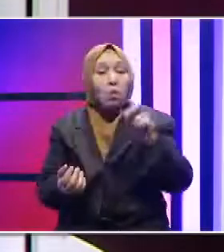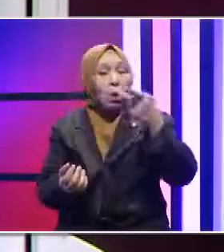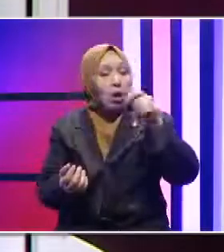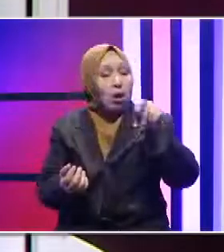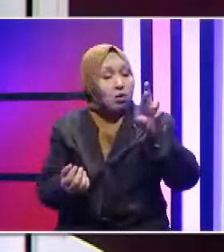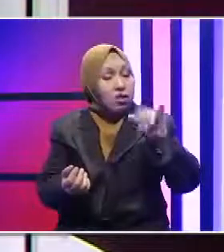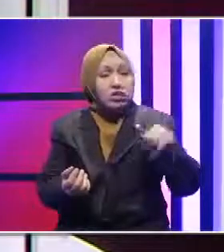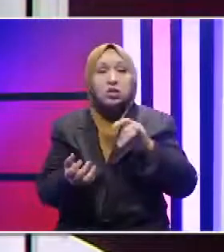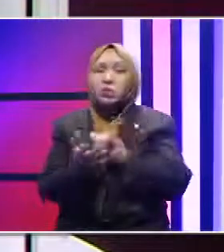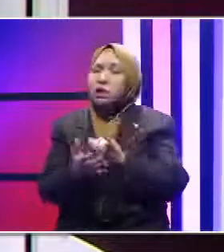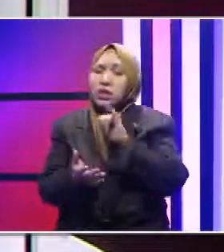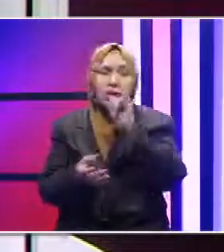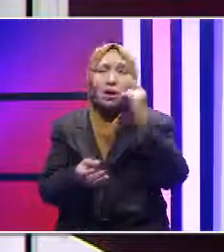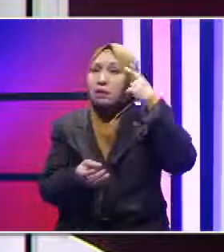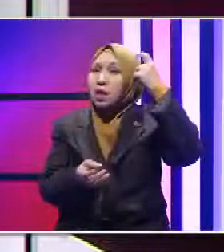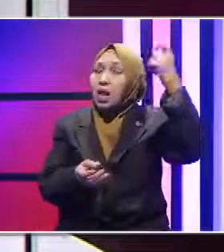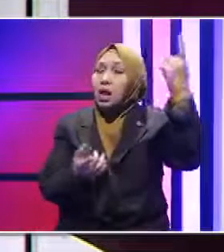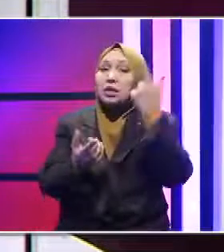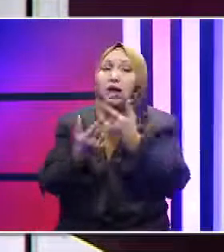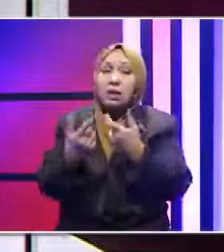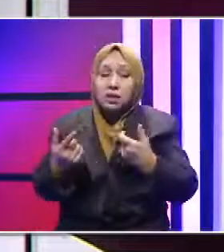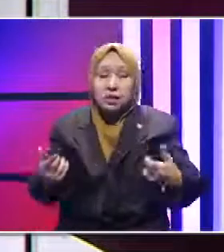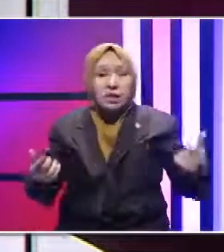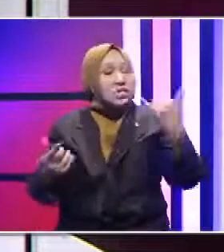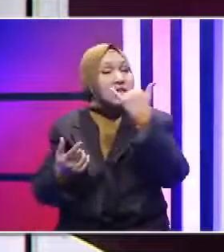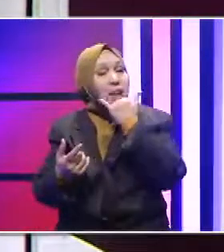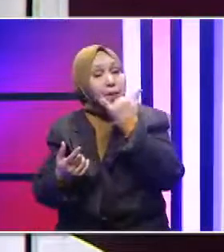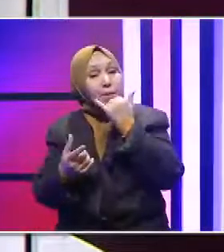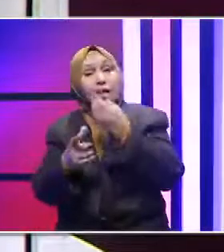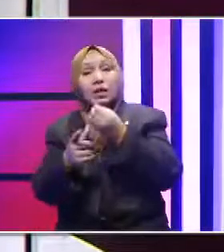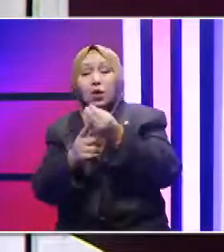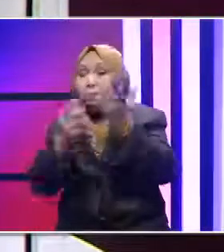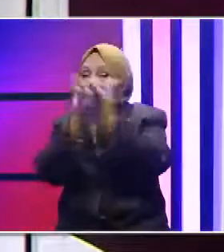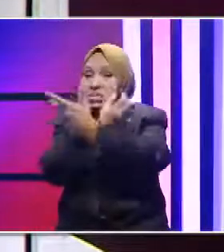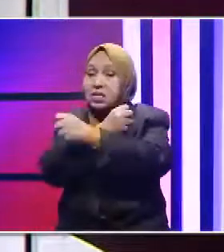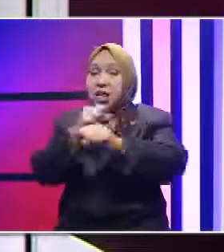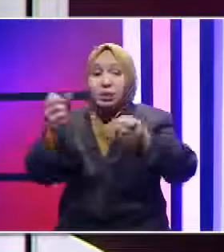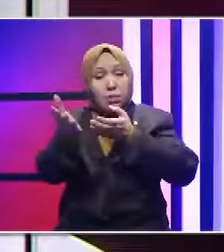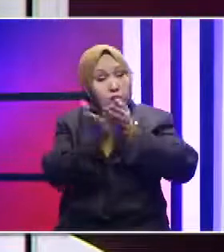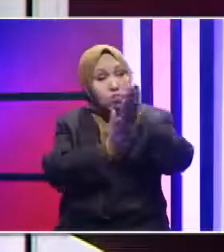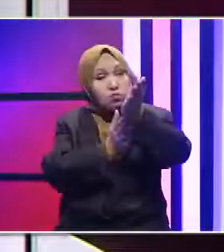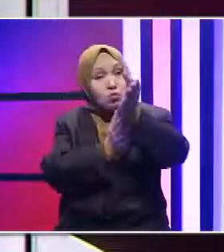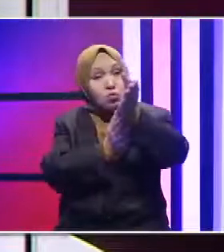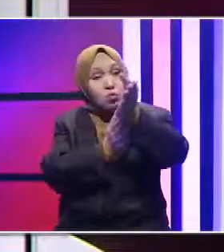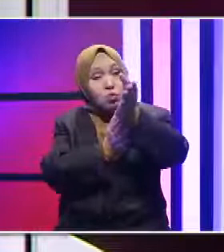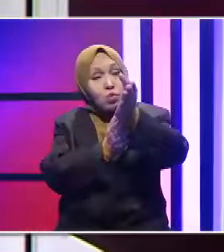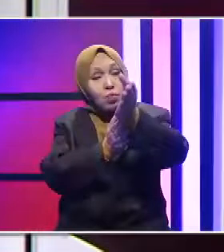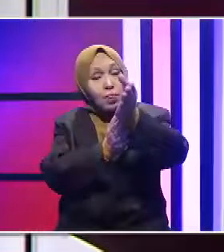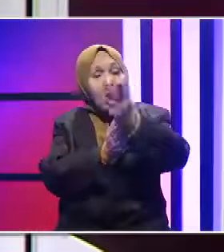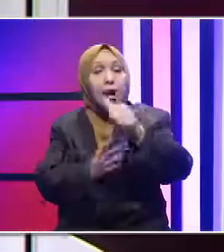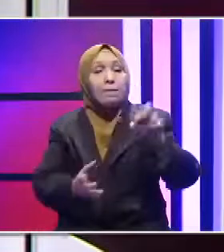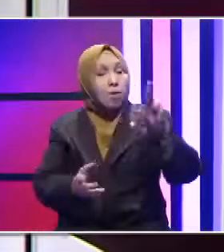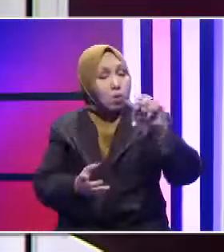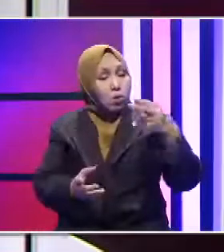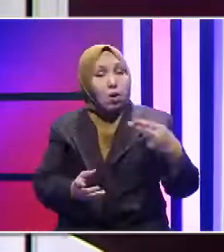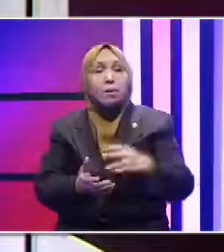kita tidak terlalai daripada kesilapan ataupun persediaan menuju kepada abrar